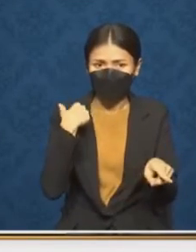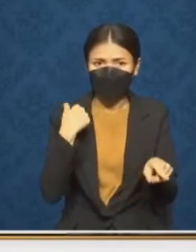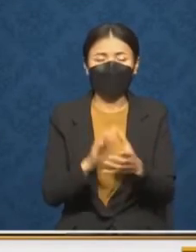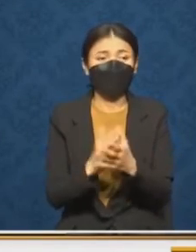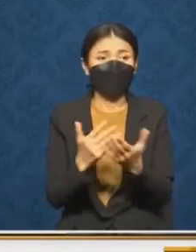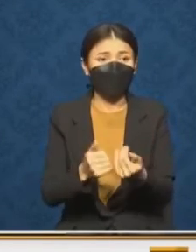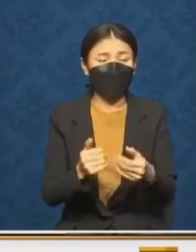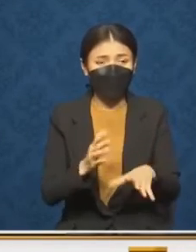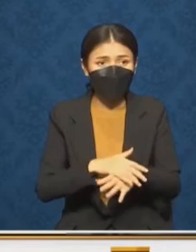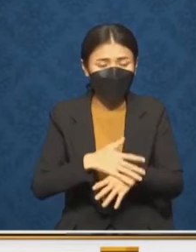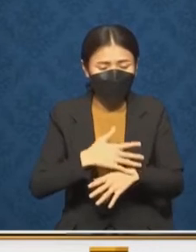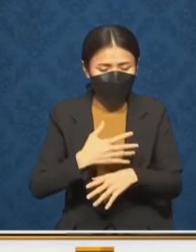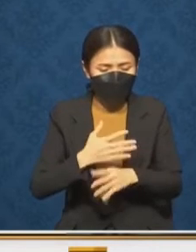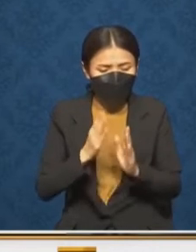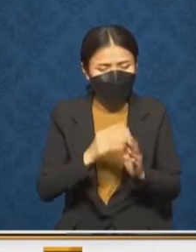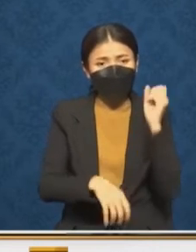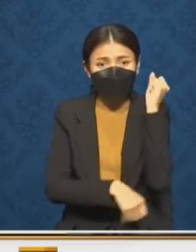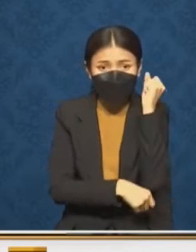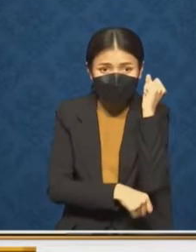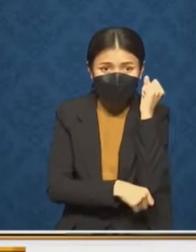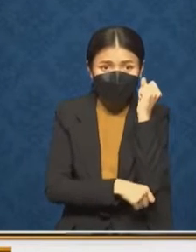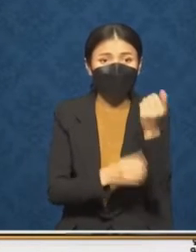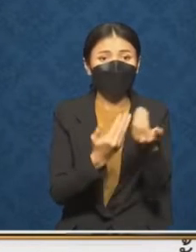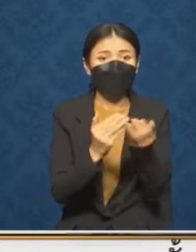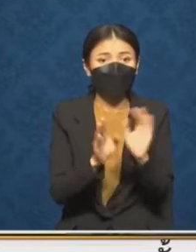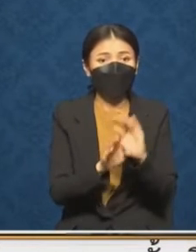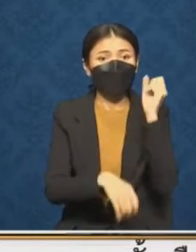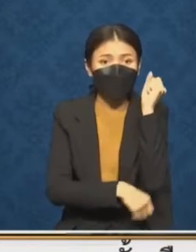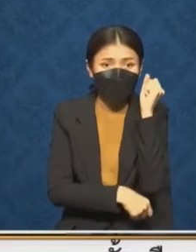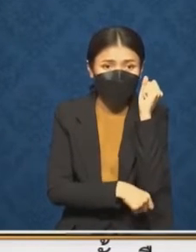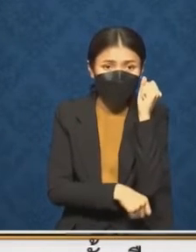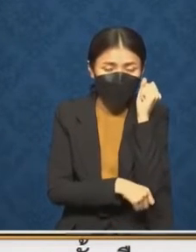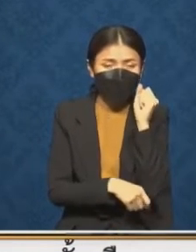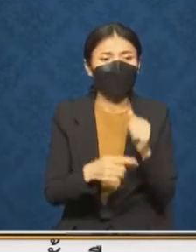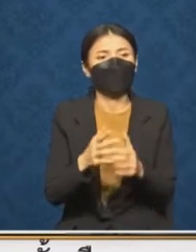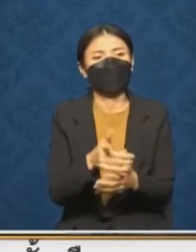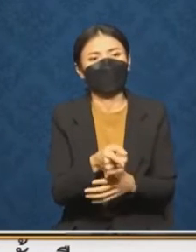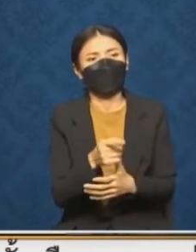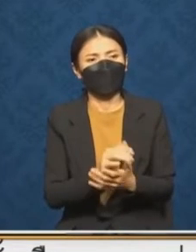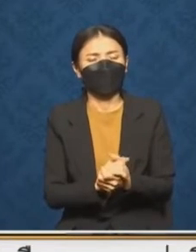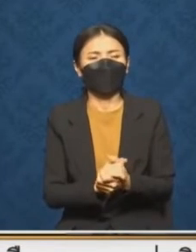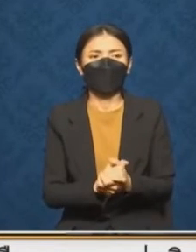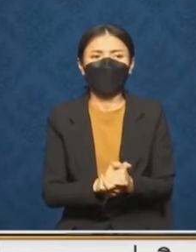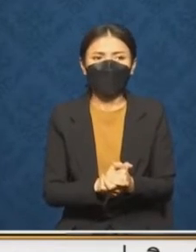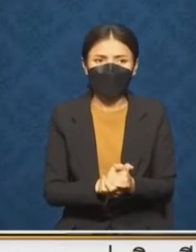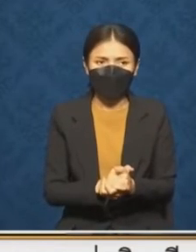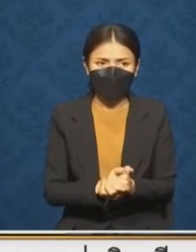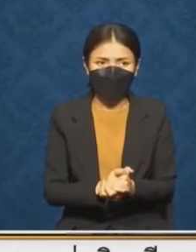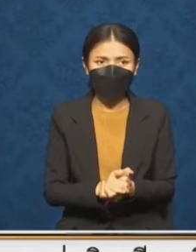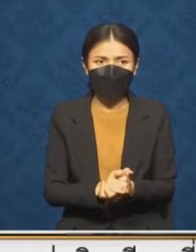ตelleิ่ jumps for the body